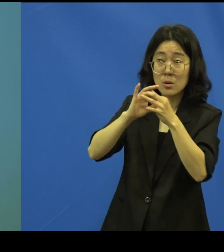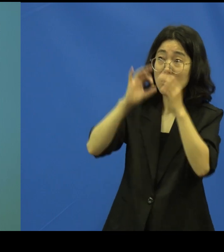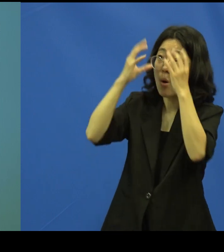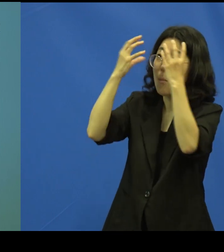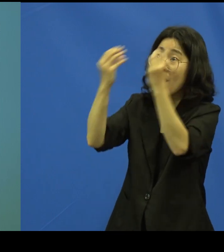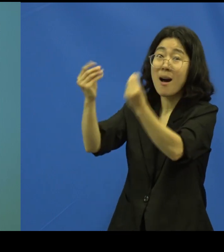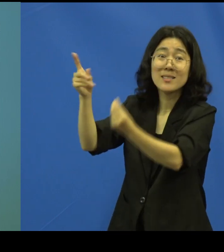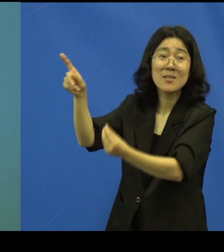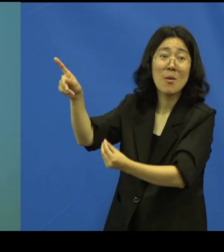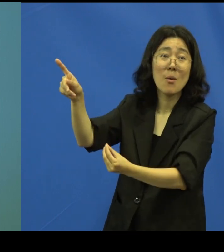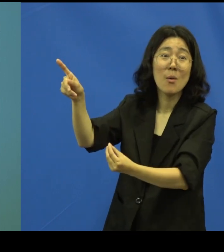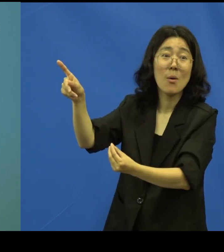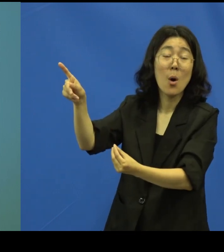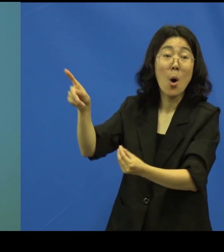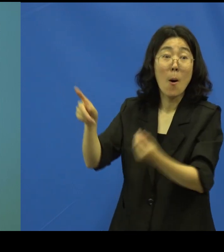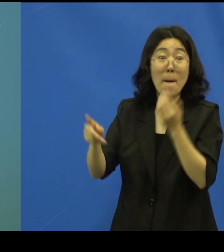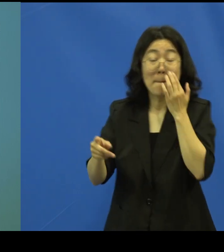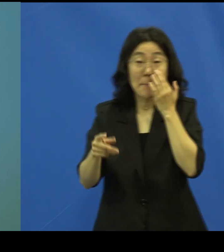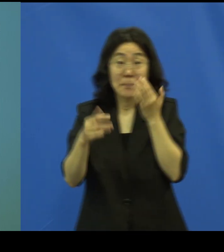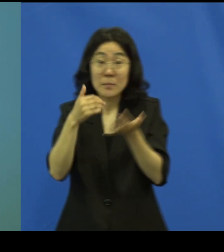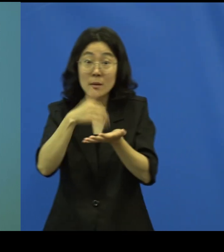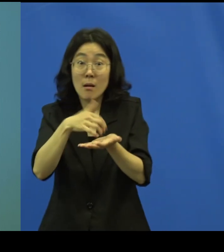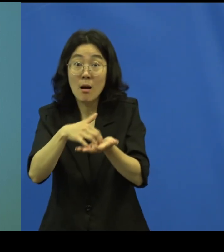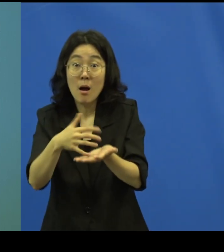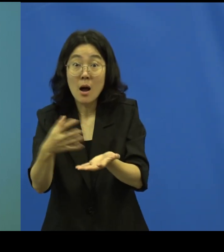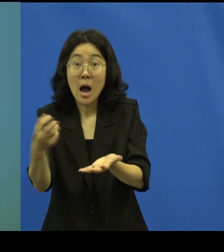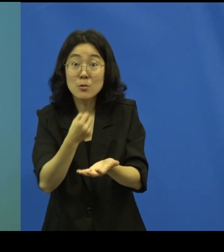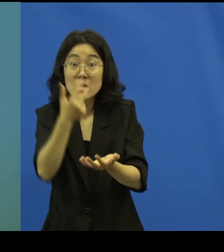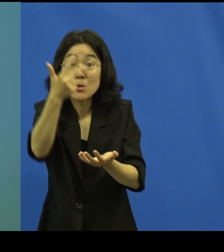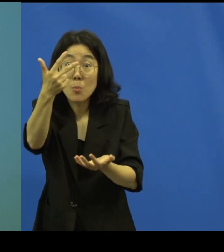7가지를 동시에 한 몸을 가지고 계신 분이 그리스도라는 거죠.